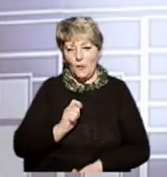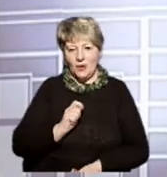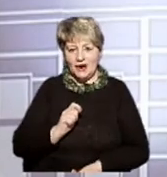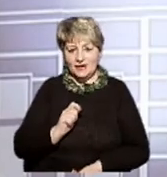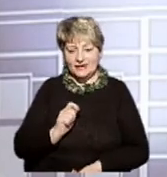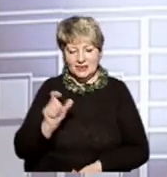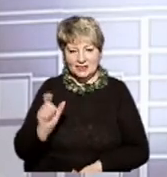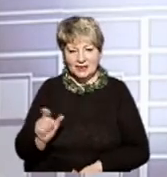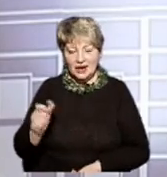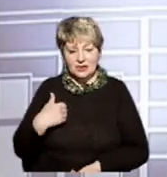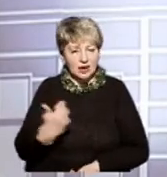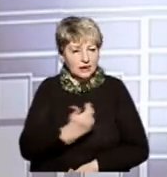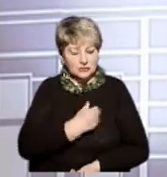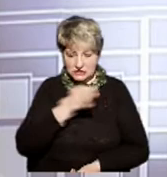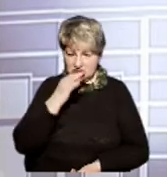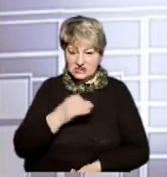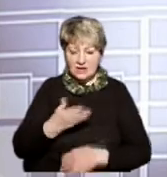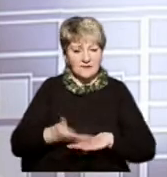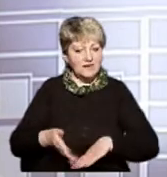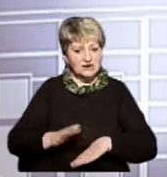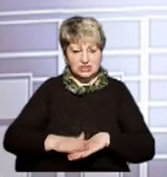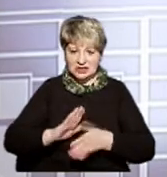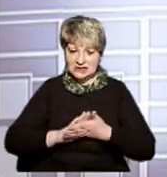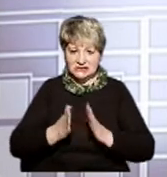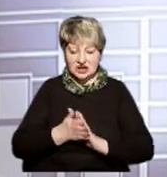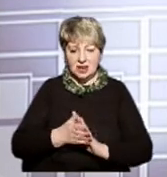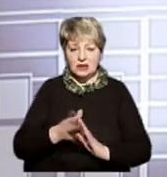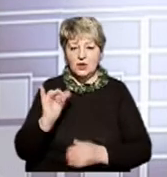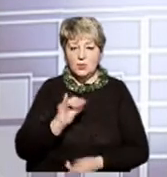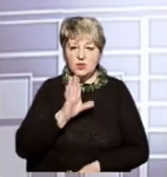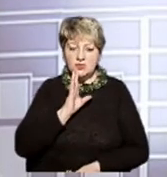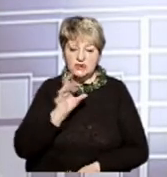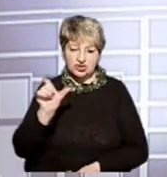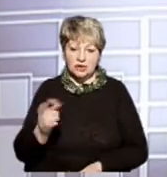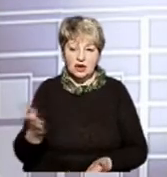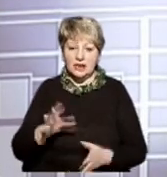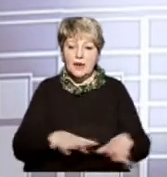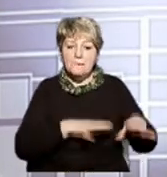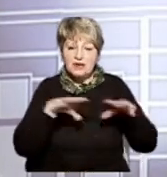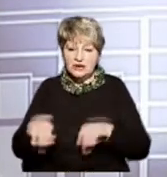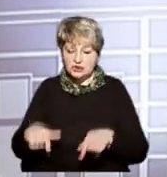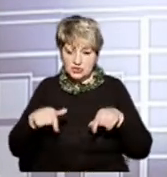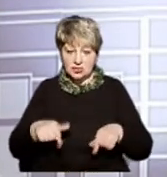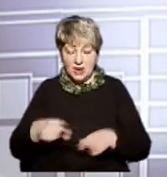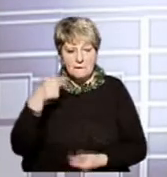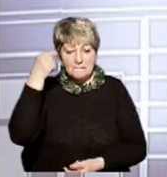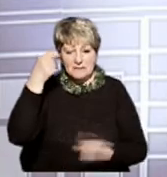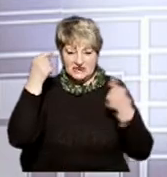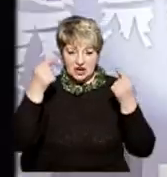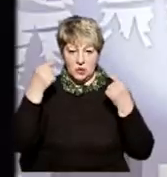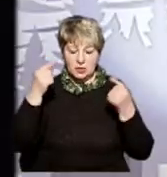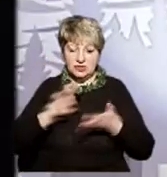хочу сказати, от важкий стан у цих жінок, які приїжджають з тих окупованих областей. Дуже важкий стан